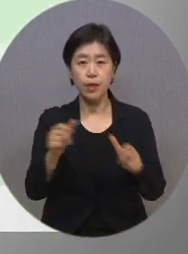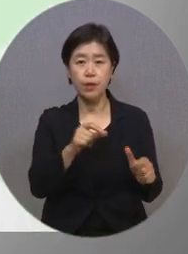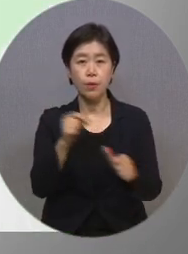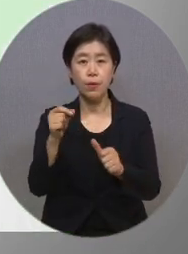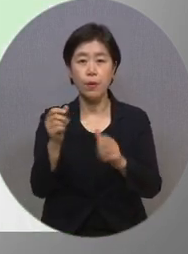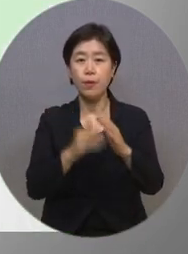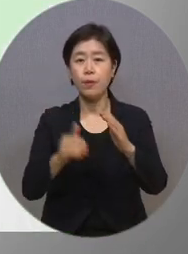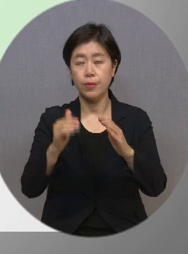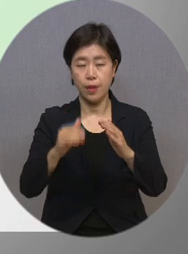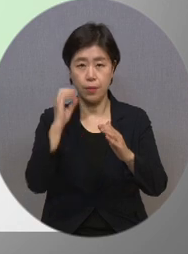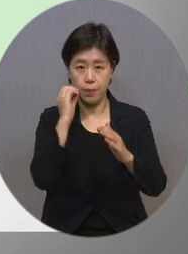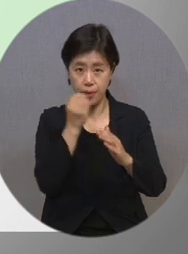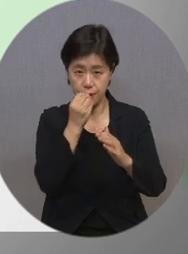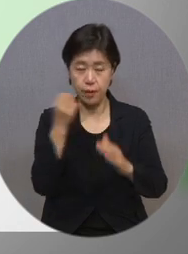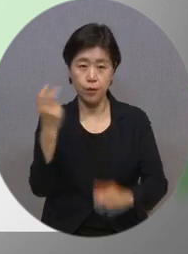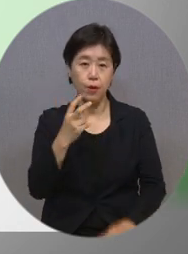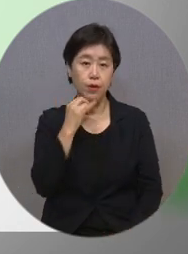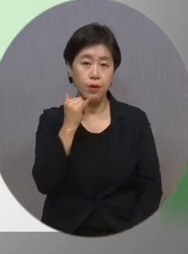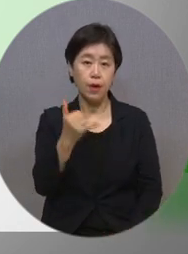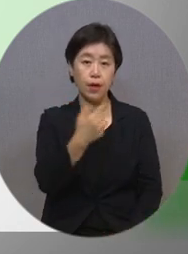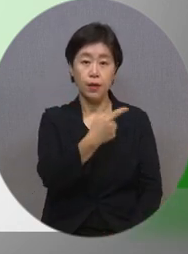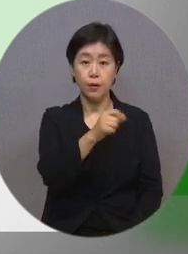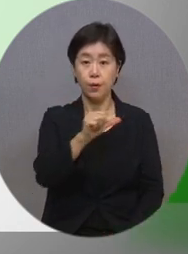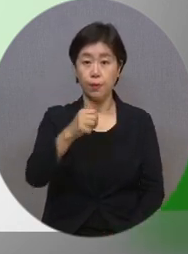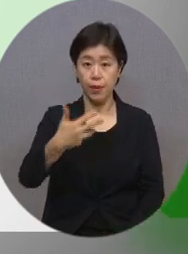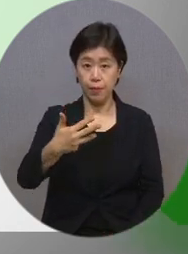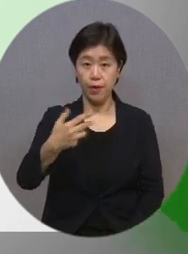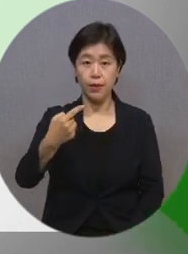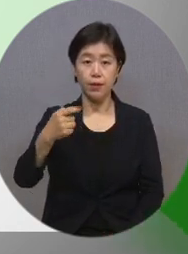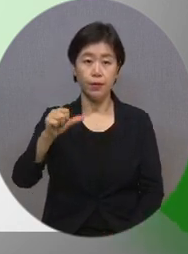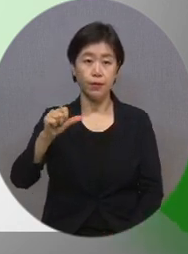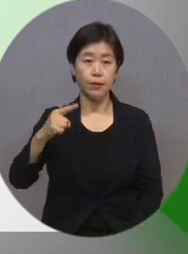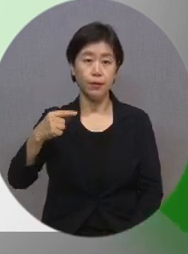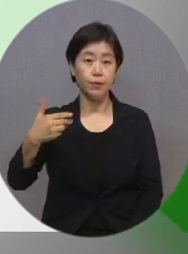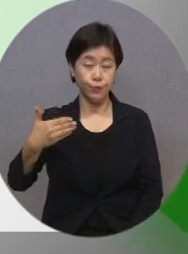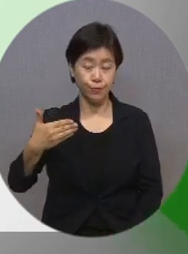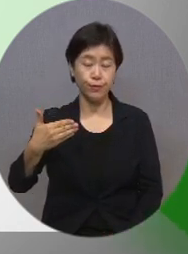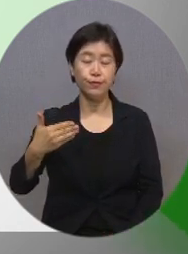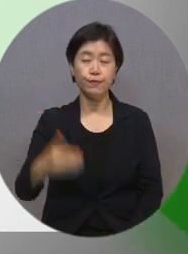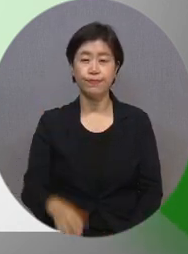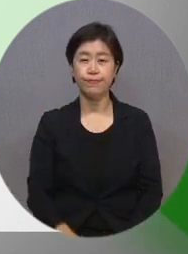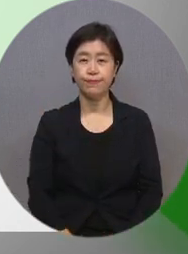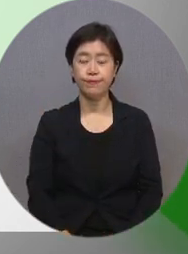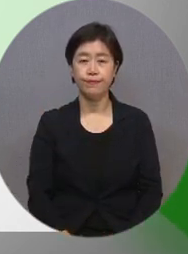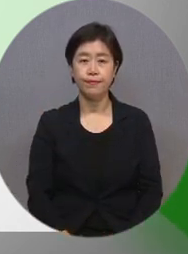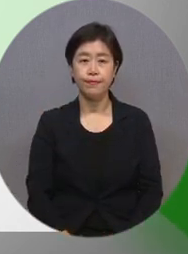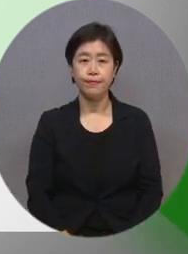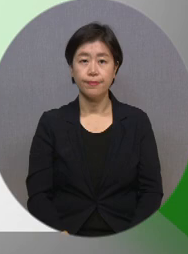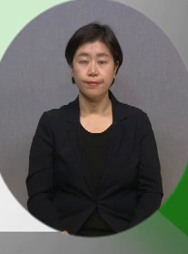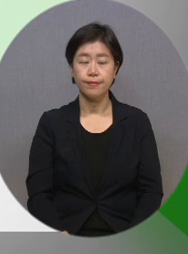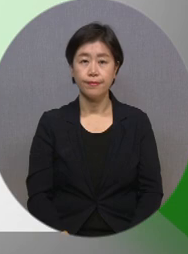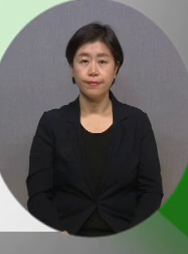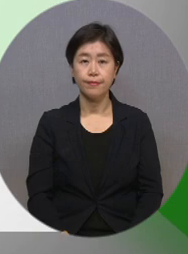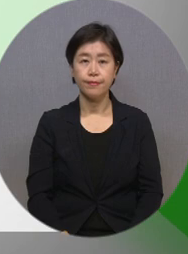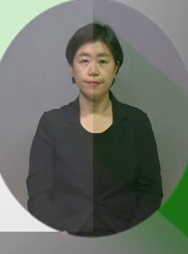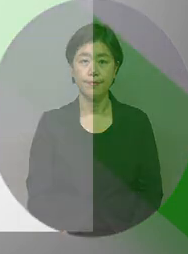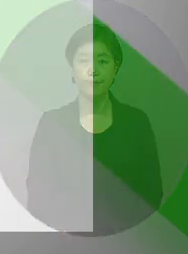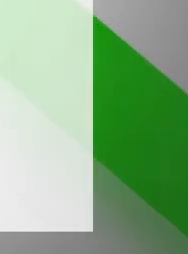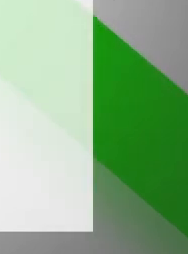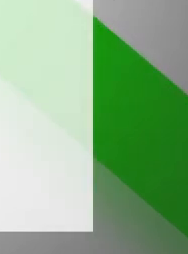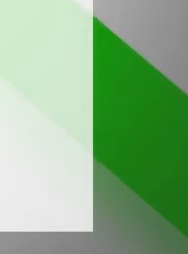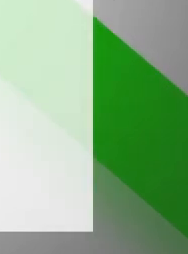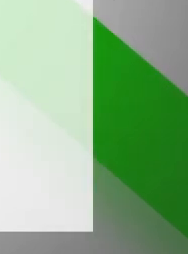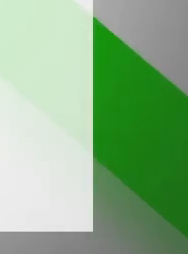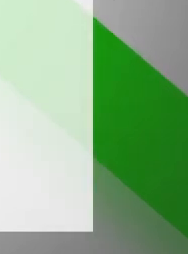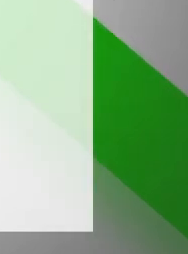한국장애인고용공단 누리집이나 국번 없이 1588-1519로 전화해서 각 담당 지사에 문의하시기 바랍니다.